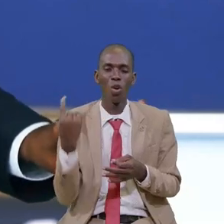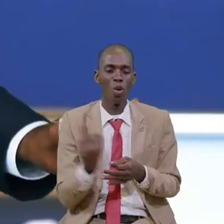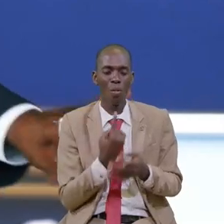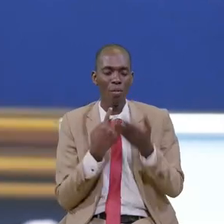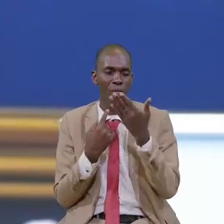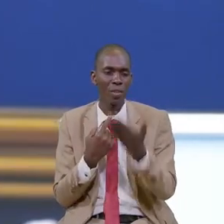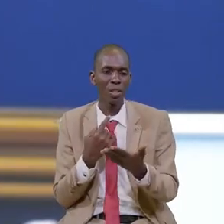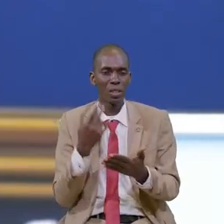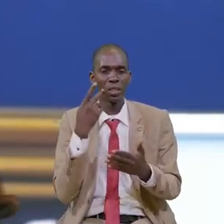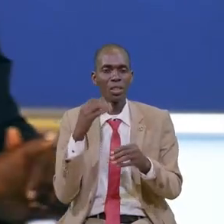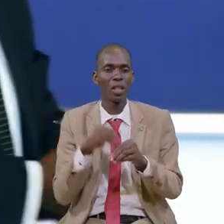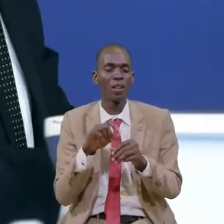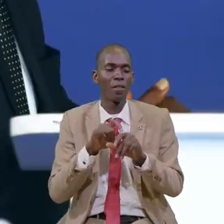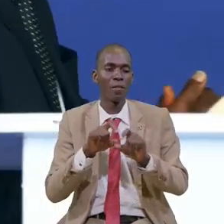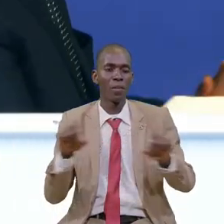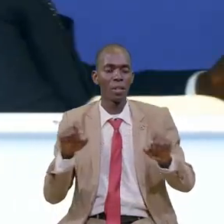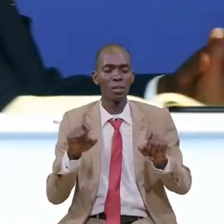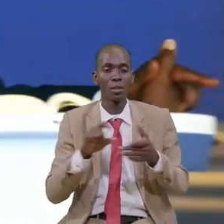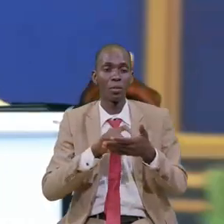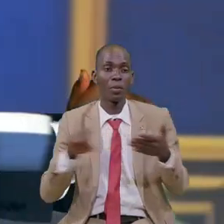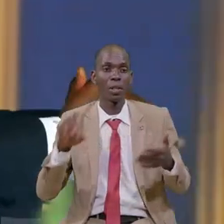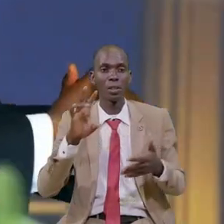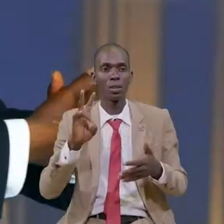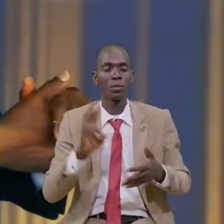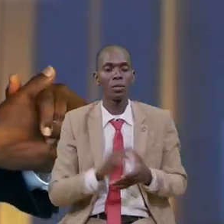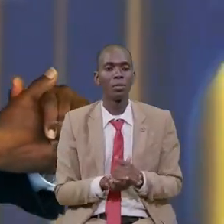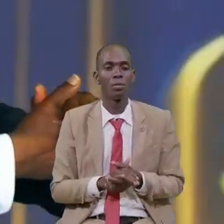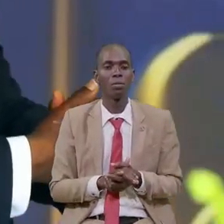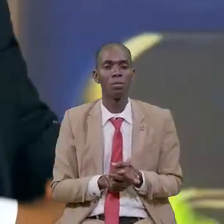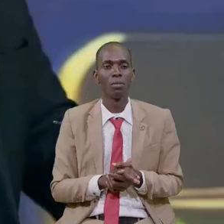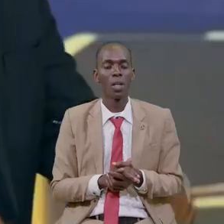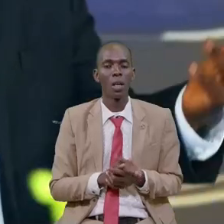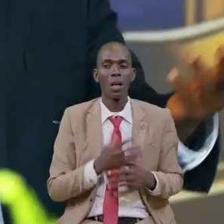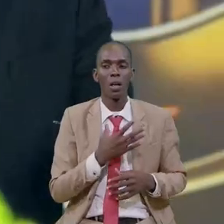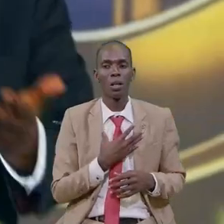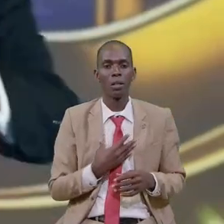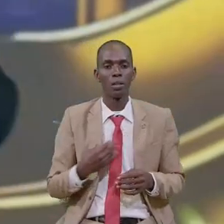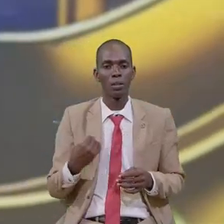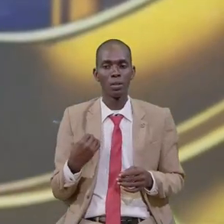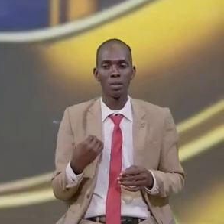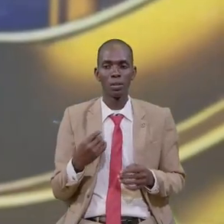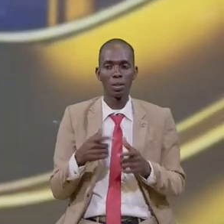verset 7, il dit, verset 7, qui es-tu?